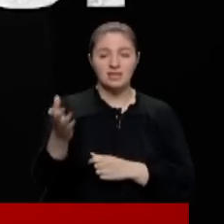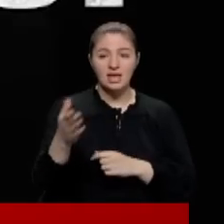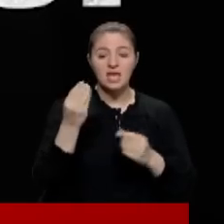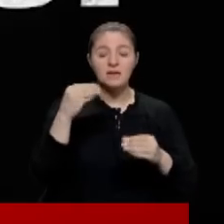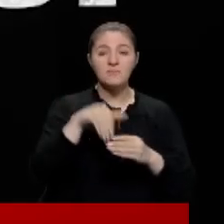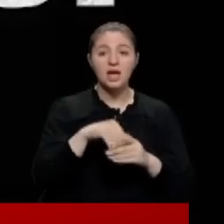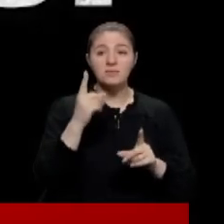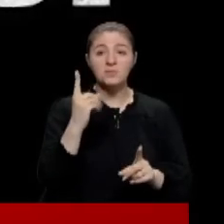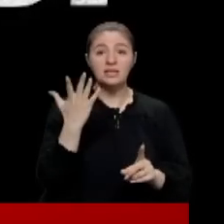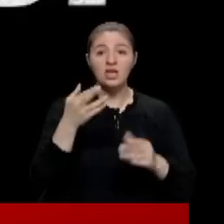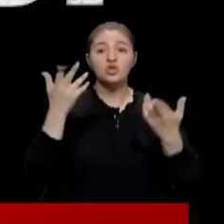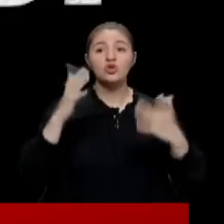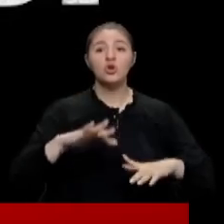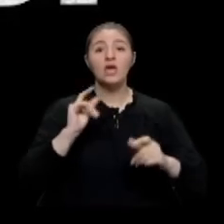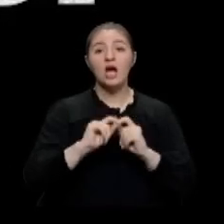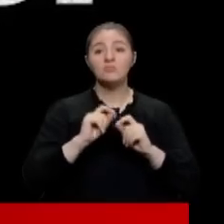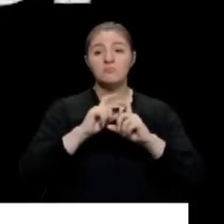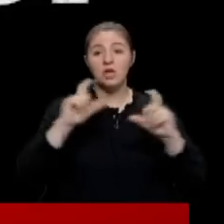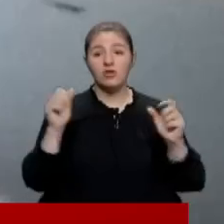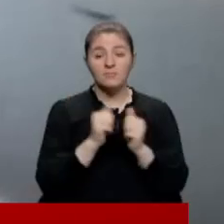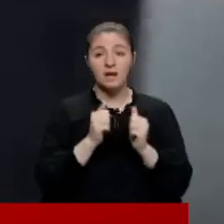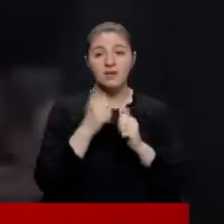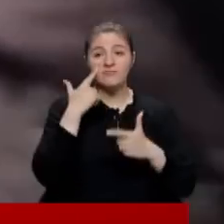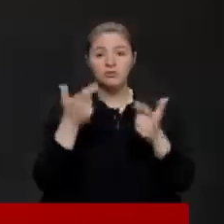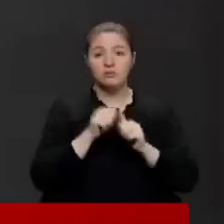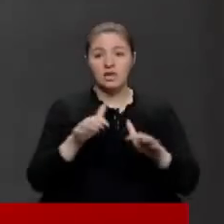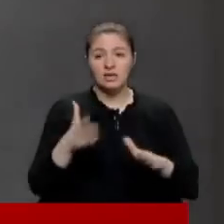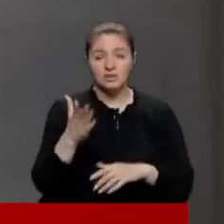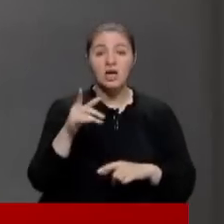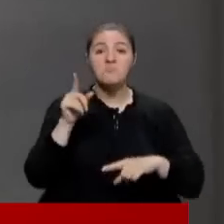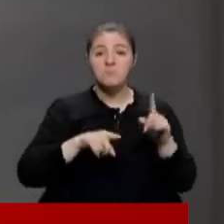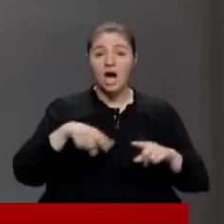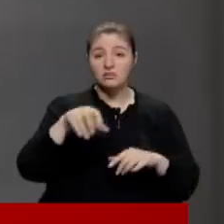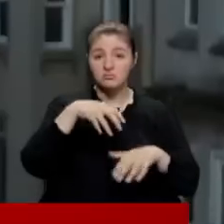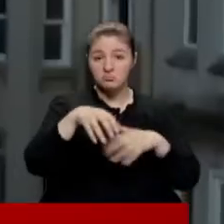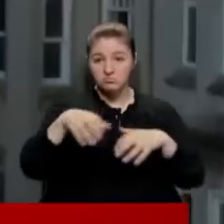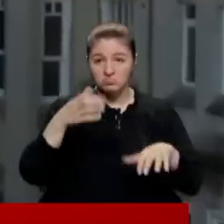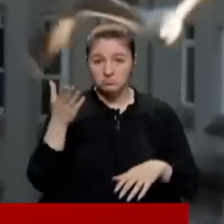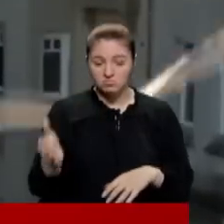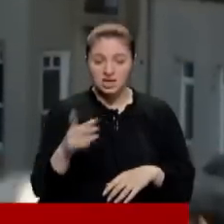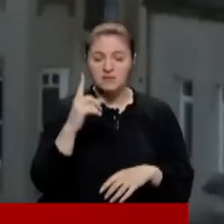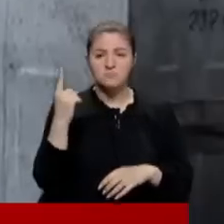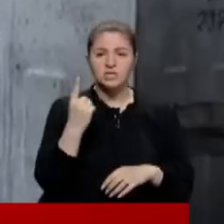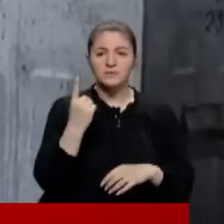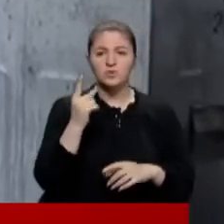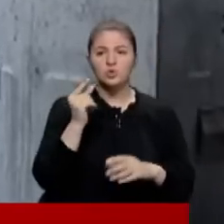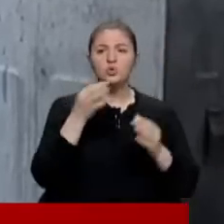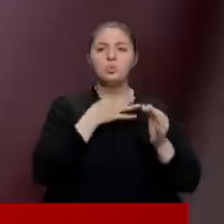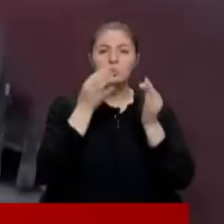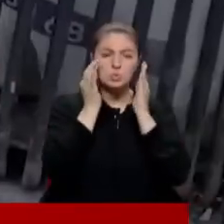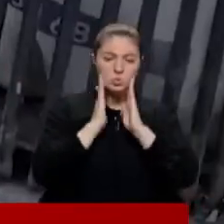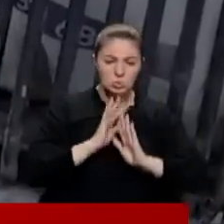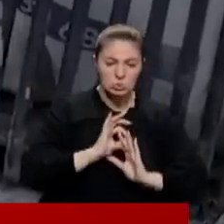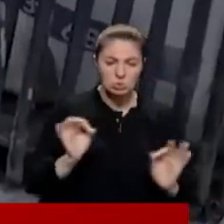İYİ Parti bir de çöküş ekonomisi başlığı ile klip yayınladı. Bazı kesimlerde bir